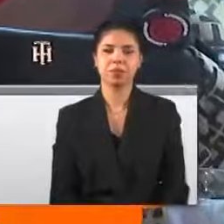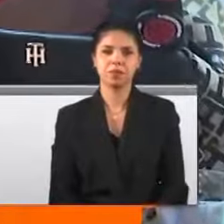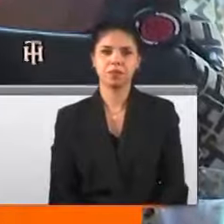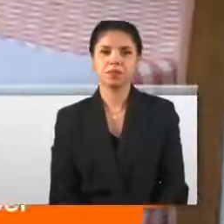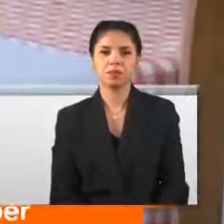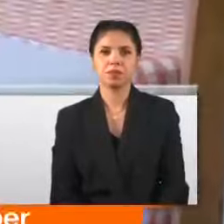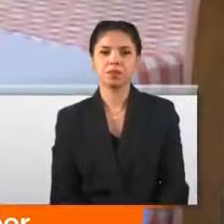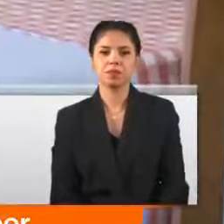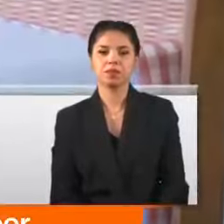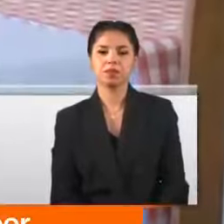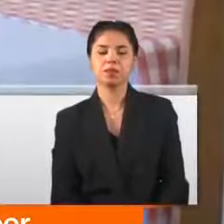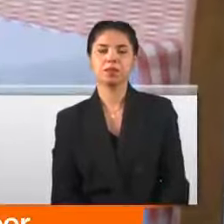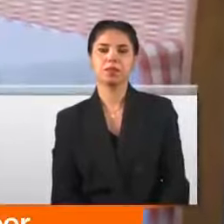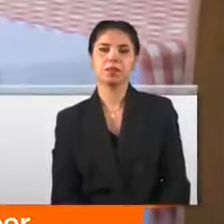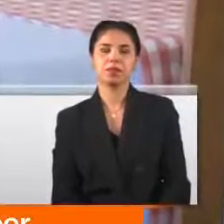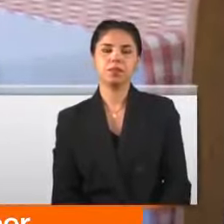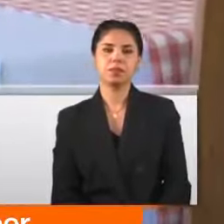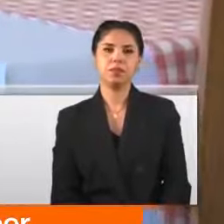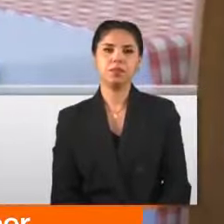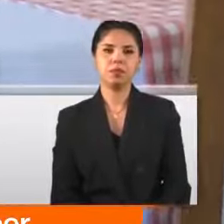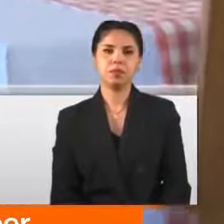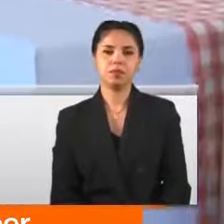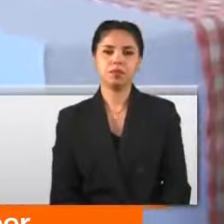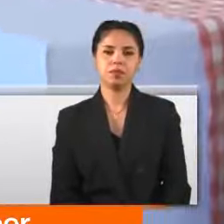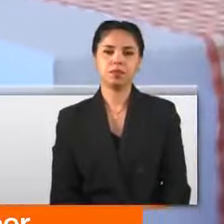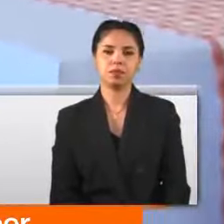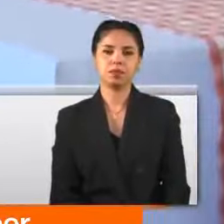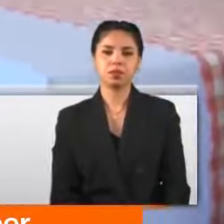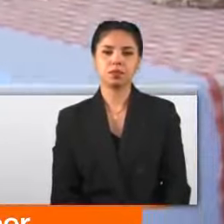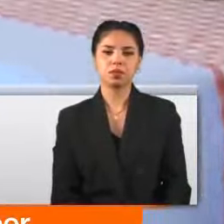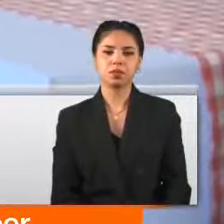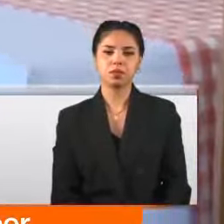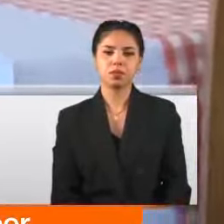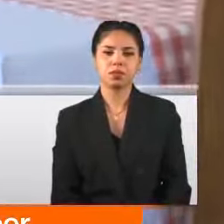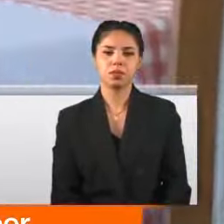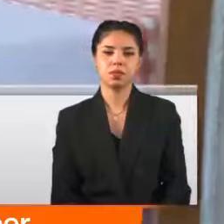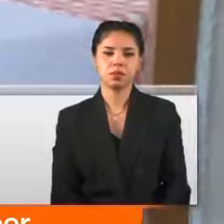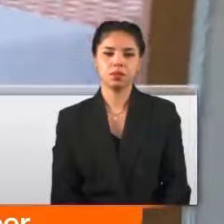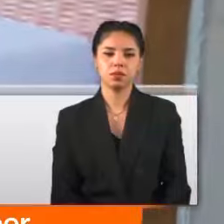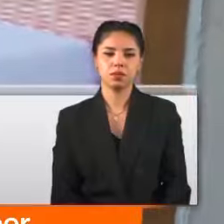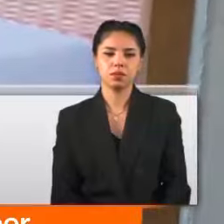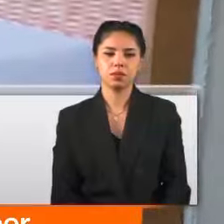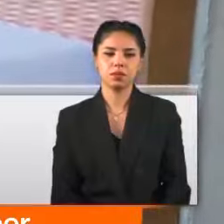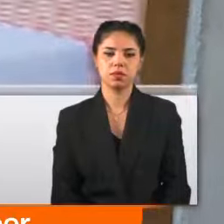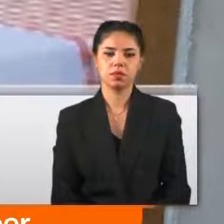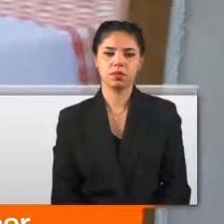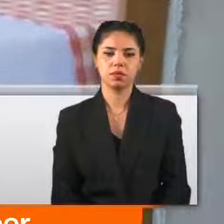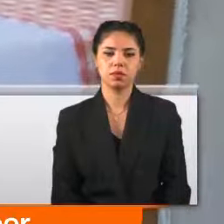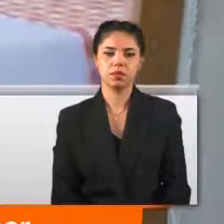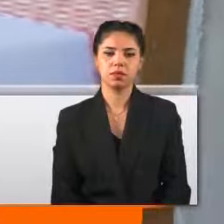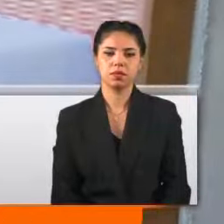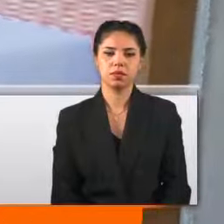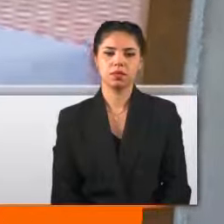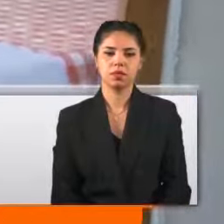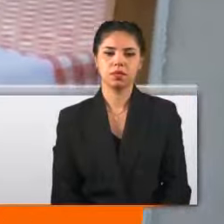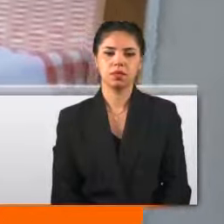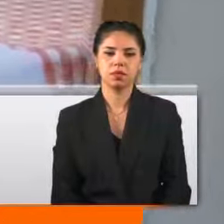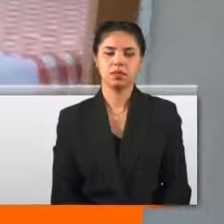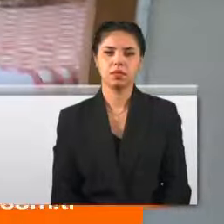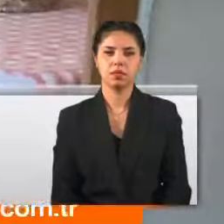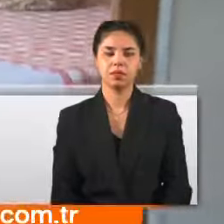oluyor insan. Kahvaltıyı krallar gibi, öğlen yemeğini prensler gibi, akşam yemeğini de fakirler gibi